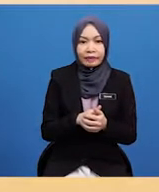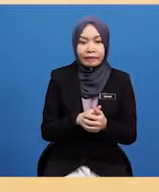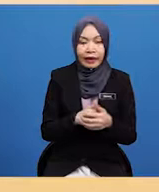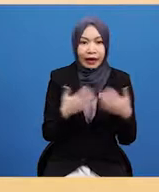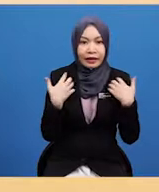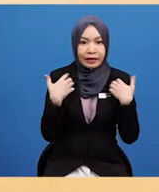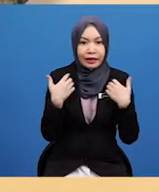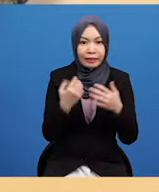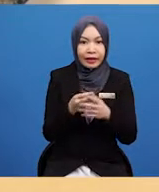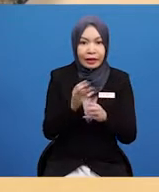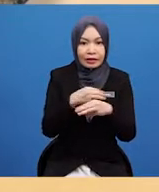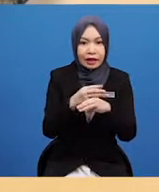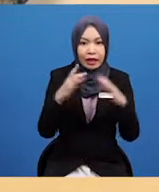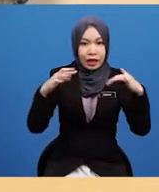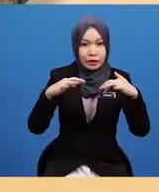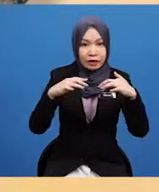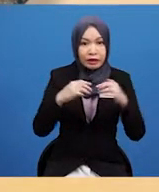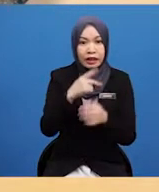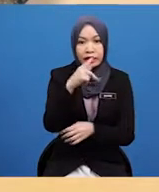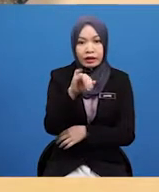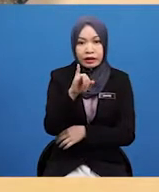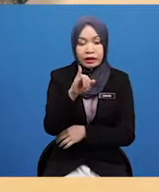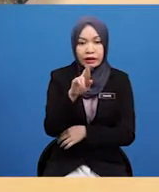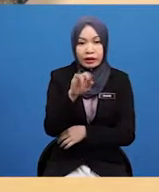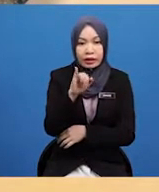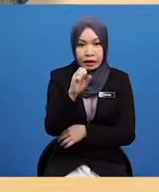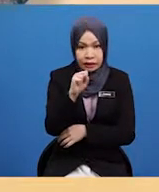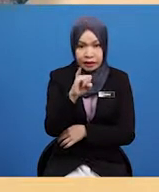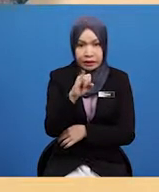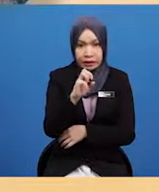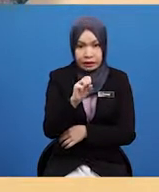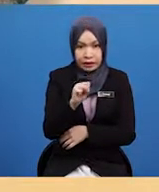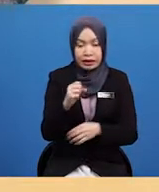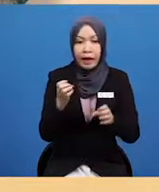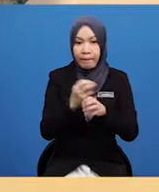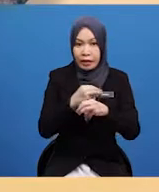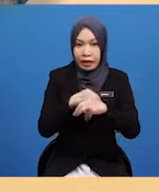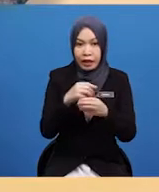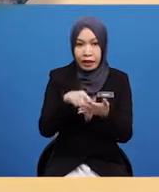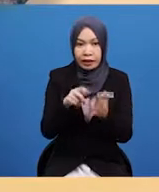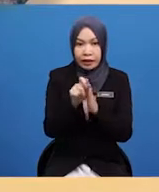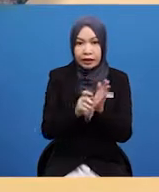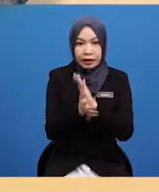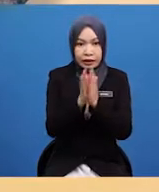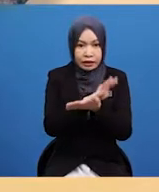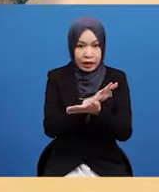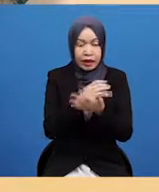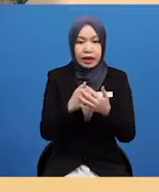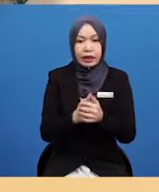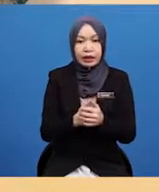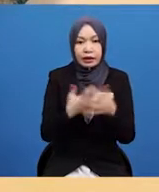Greece. Krisis ini berlaku akibat pemusuhan Austria-Hungary dengan Serbia. Ini